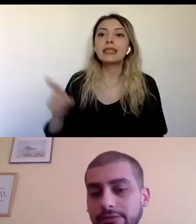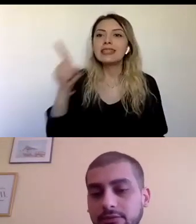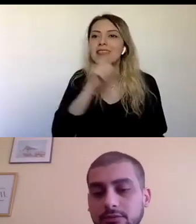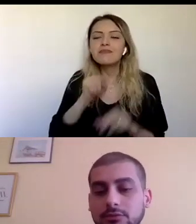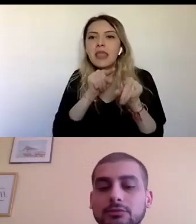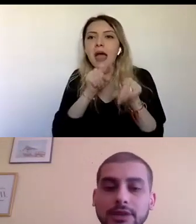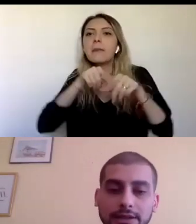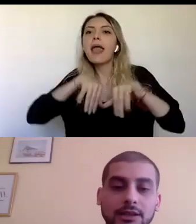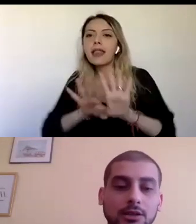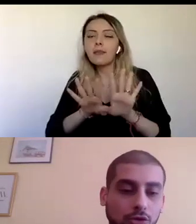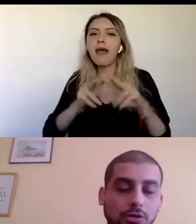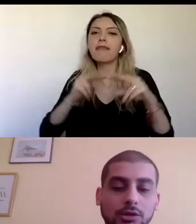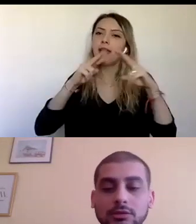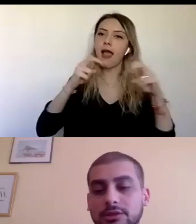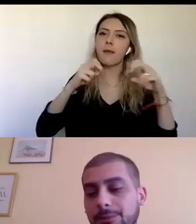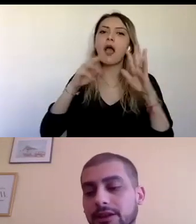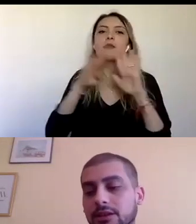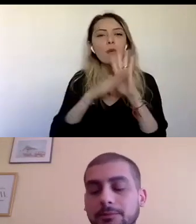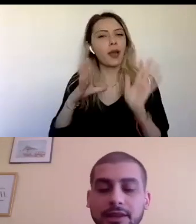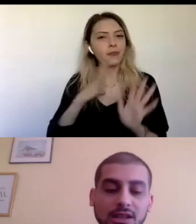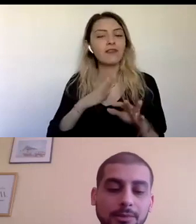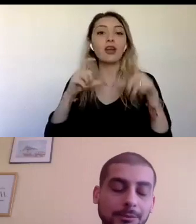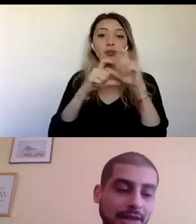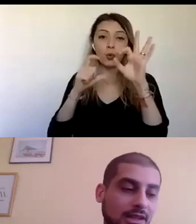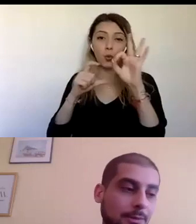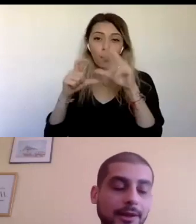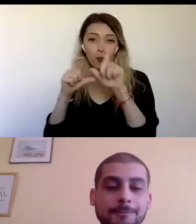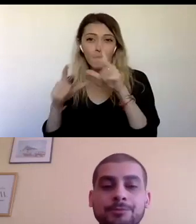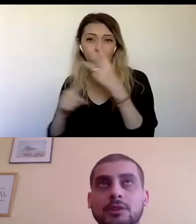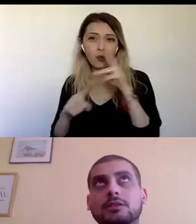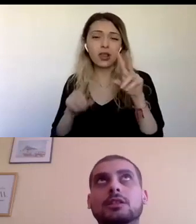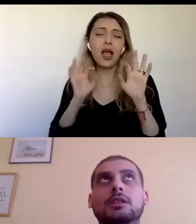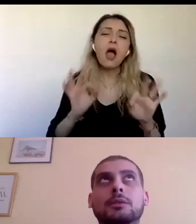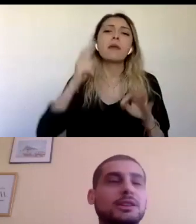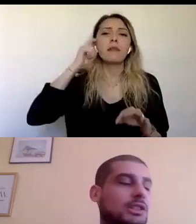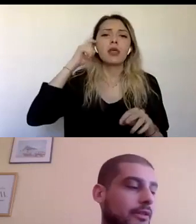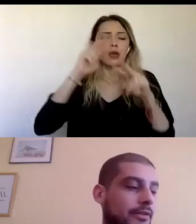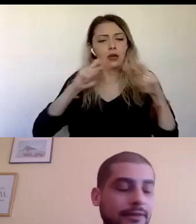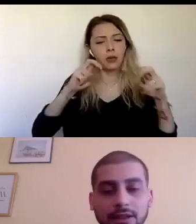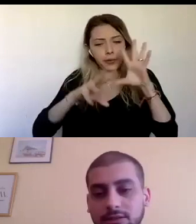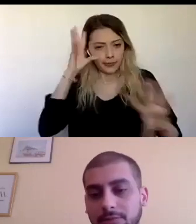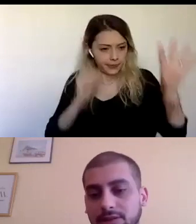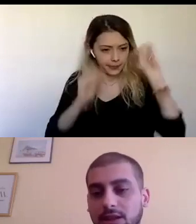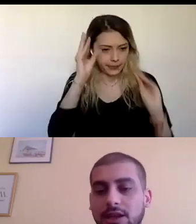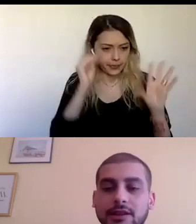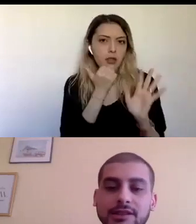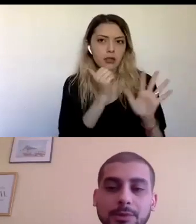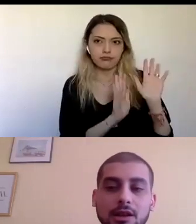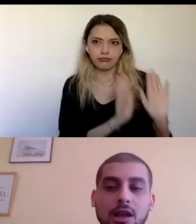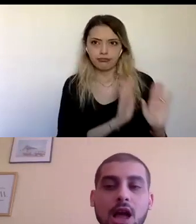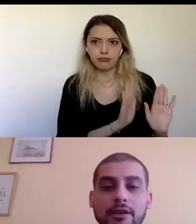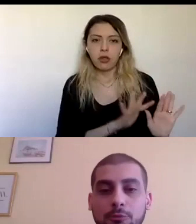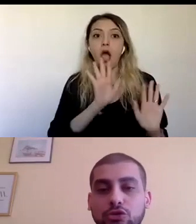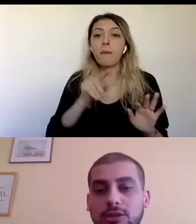motorları da var. Yani Google gibi, Bing gibi Başka ne var? Yandex mesela. Yandex